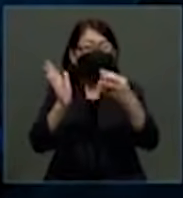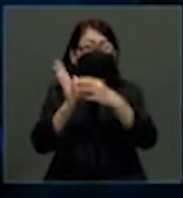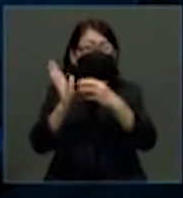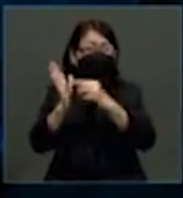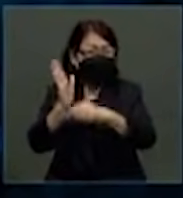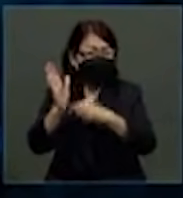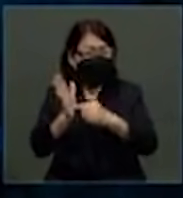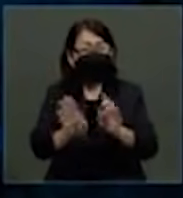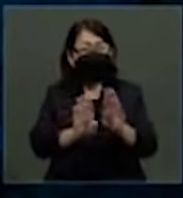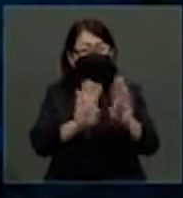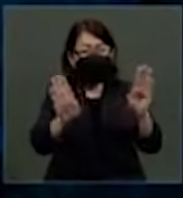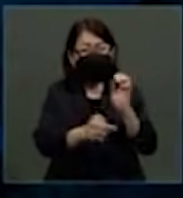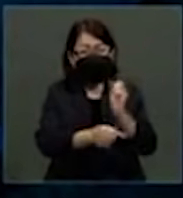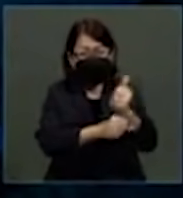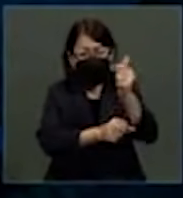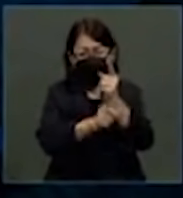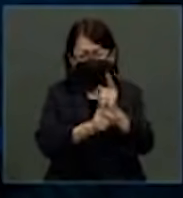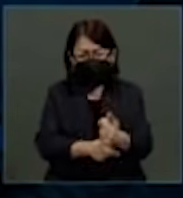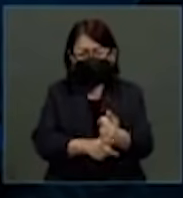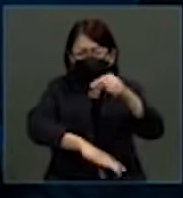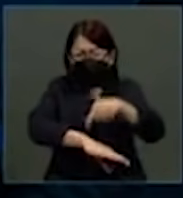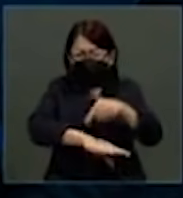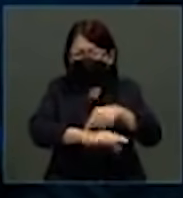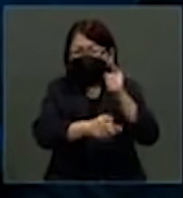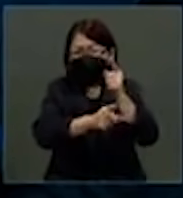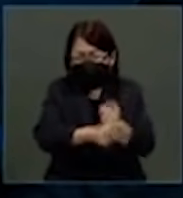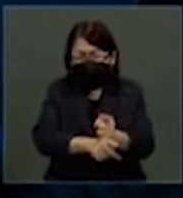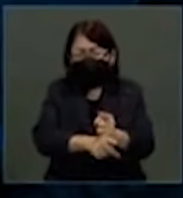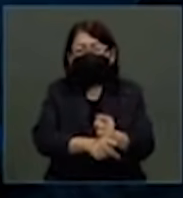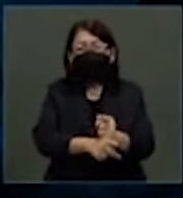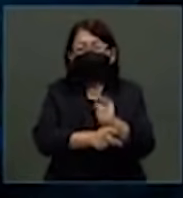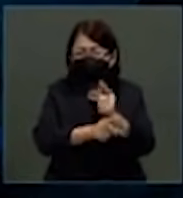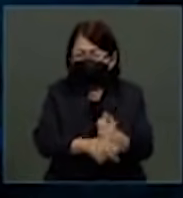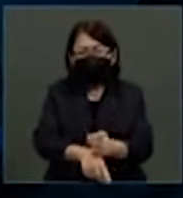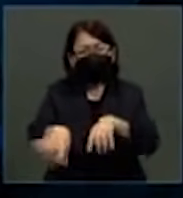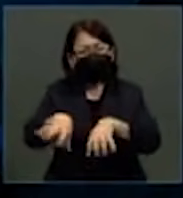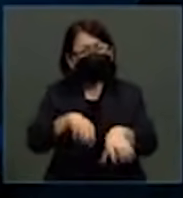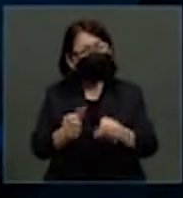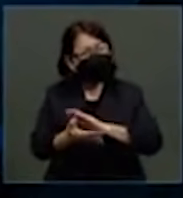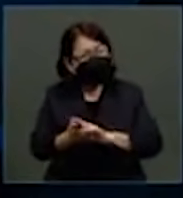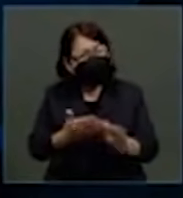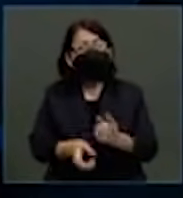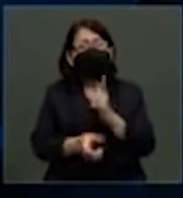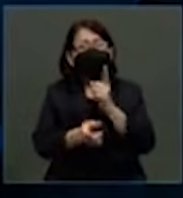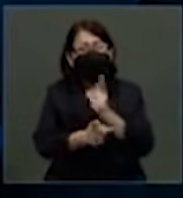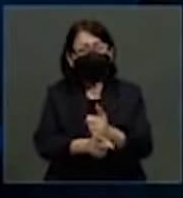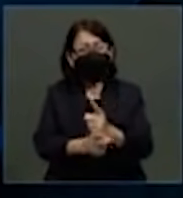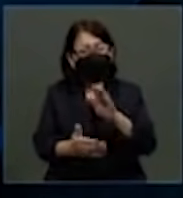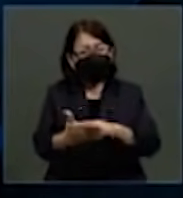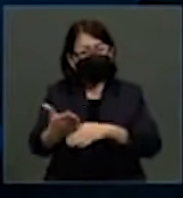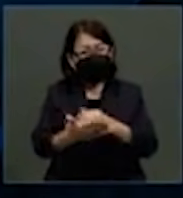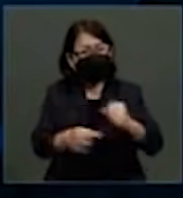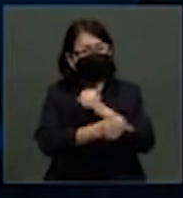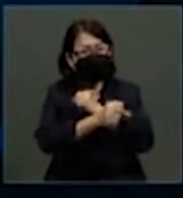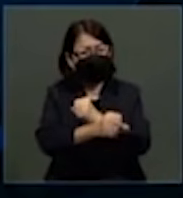ที่กิจการหรือกิจกรรมในพื้นที่กรุงเทพมหานครและจังหวัดปริมณฑลให้เปิดดำเนินการได้ภายใต้เงื่อนไ